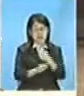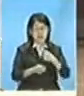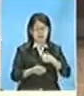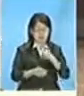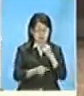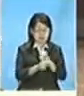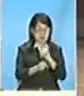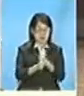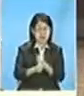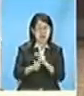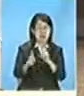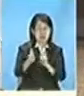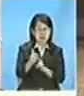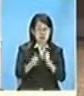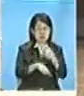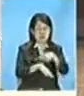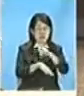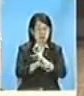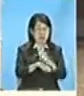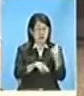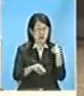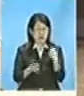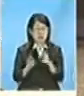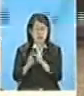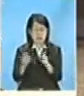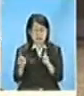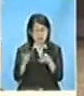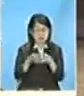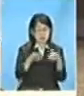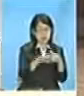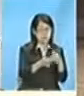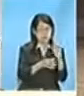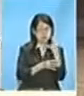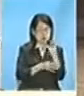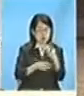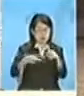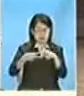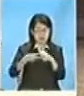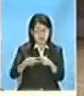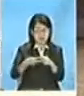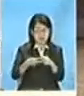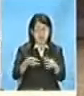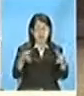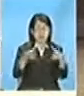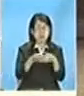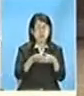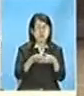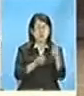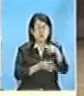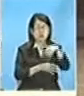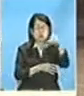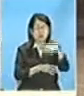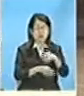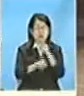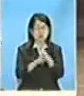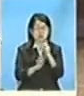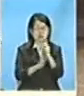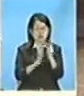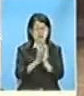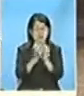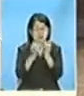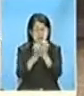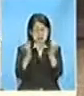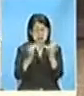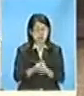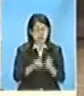ที่เป็นรองประธานอยู่ทั้งสองคณะกรรมการคือคณะกรรมการกิจการองค์กรตามรัฐธรรมนูญและติดตามการบริหารงบประม